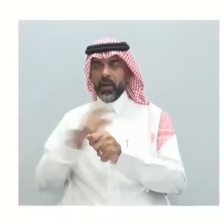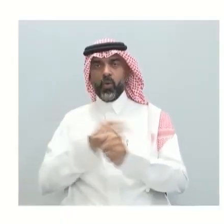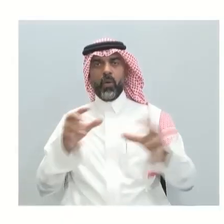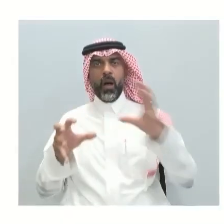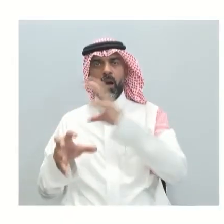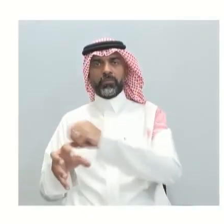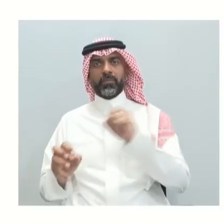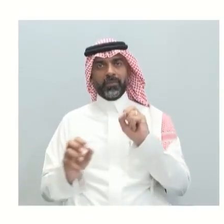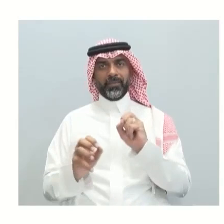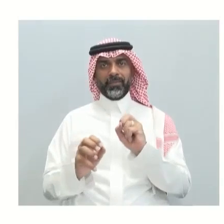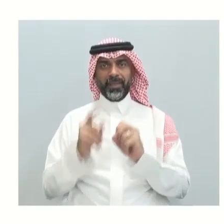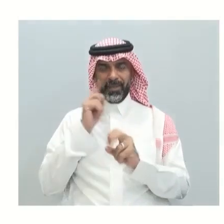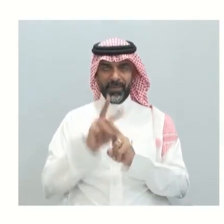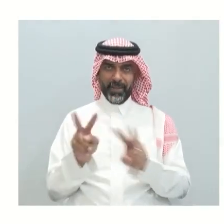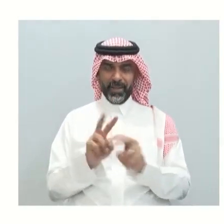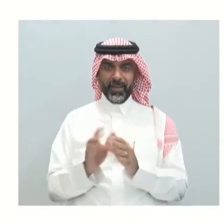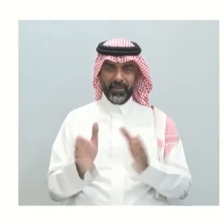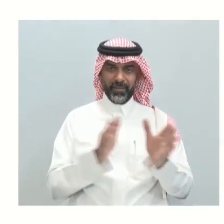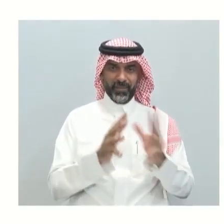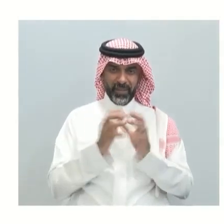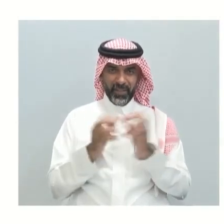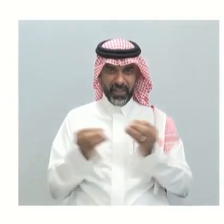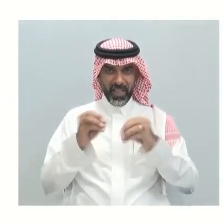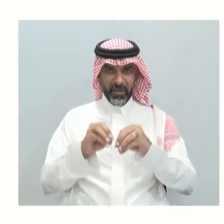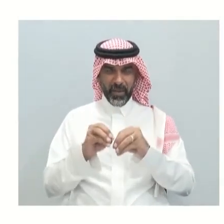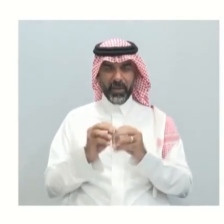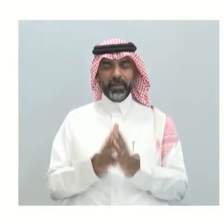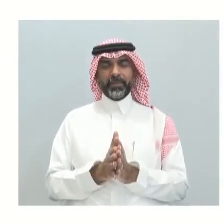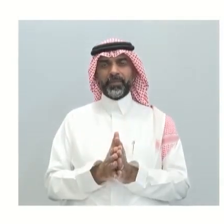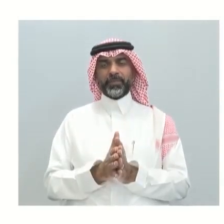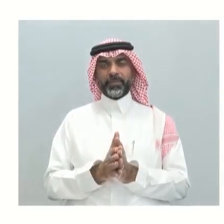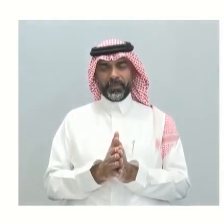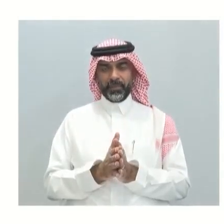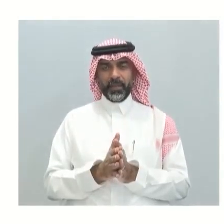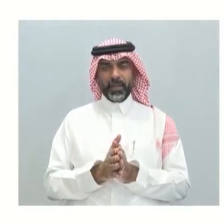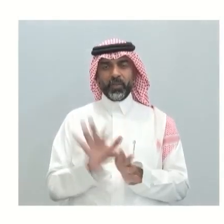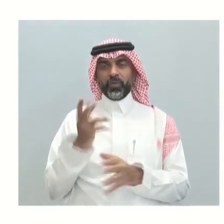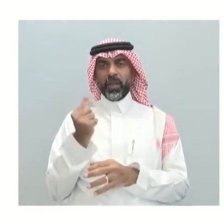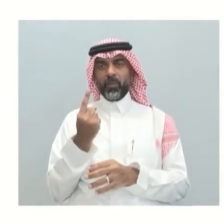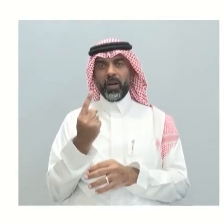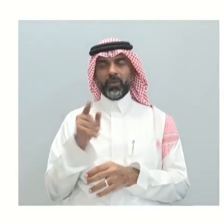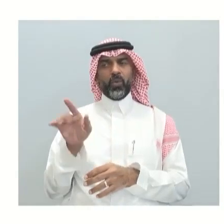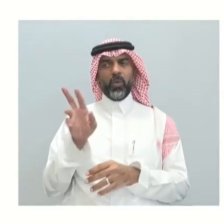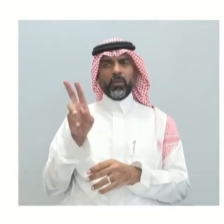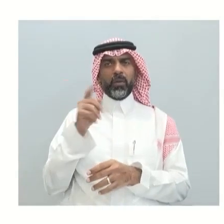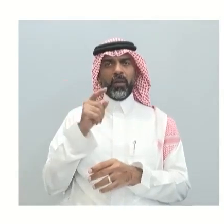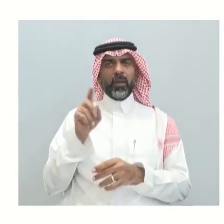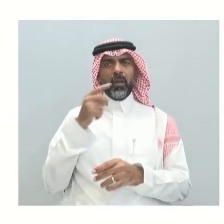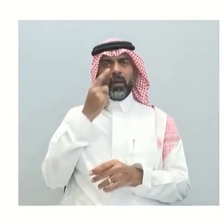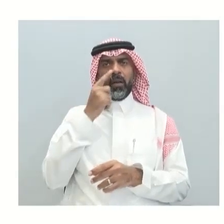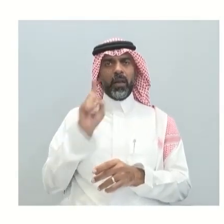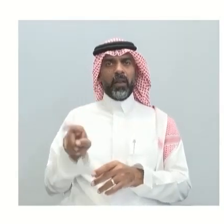الاخرى بتفصيل اكبر كي نتعرف على هذه المخلوقات كيف تتغذى كيف تصنع غذائها كيف تستهلك هذا الغذاء من